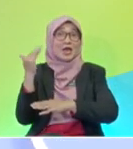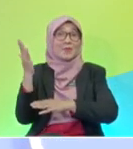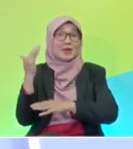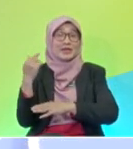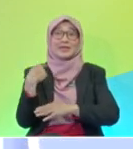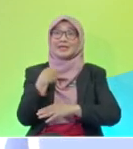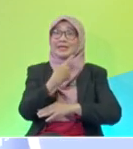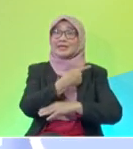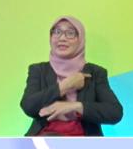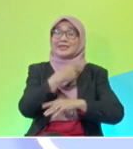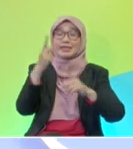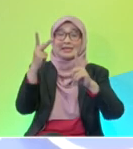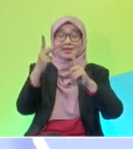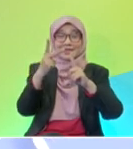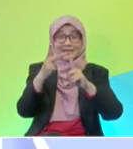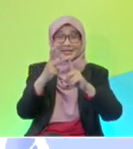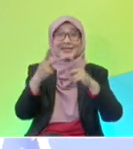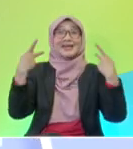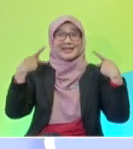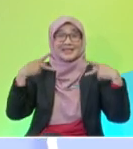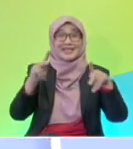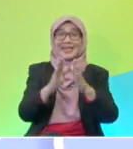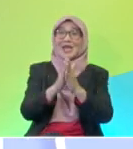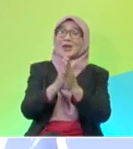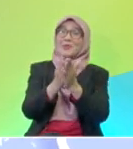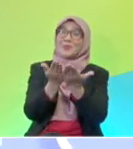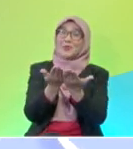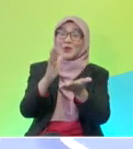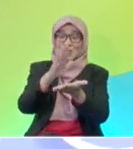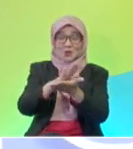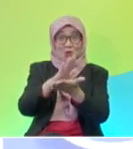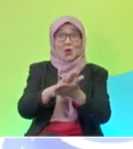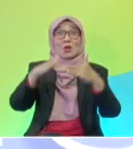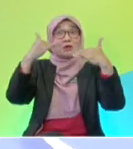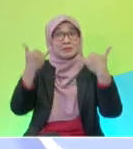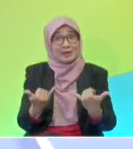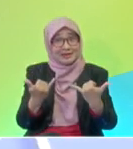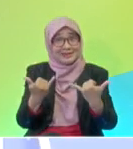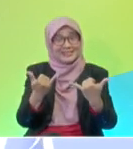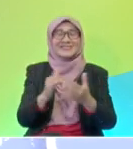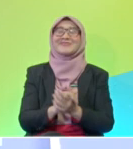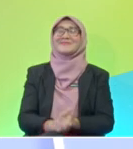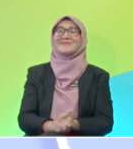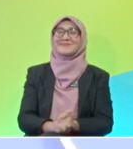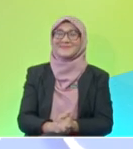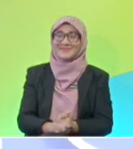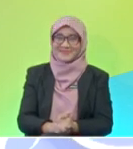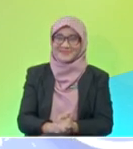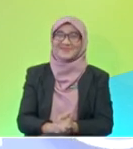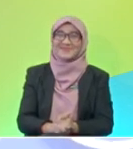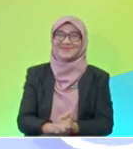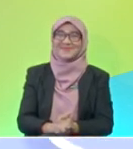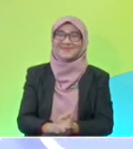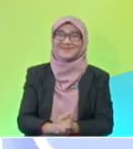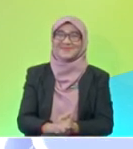kedai buku sekolah Sekarang baiklah Mari kita ke kedai buku sekolah sekarang